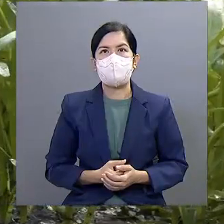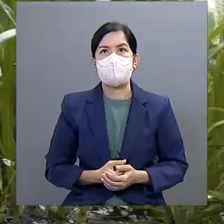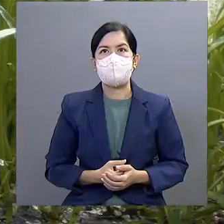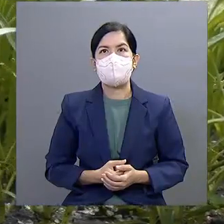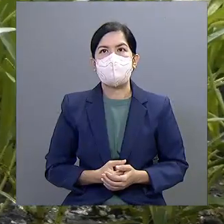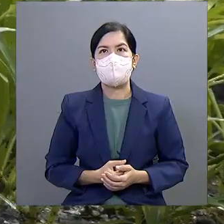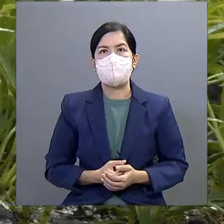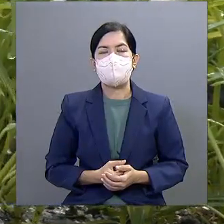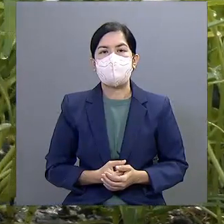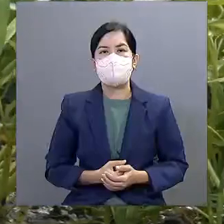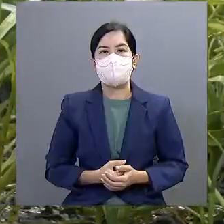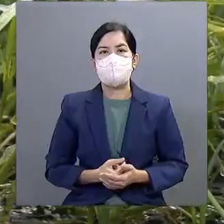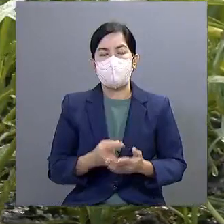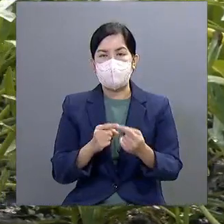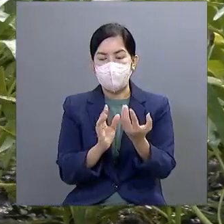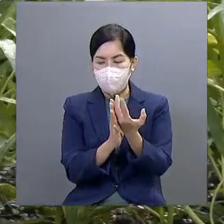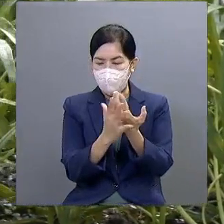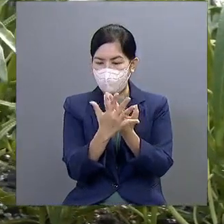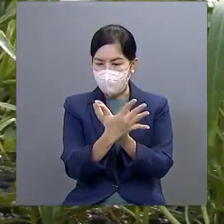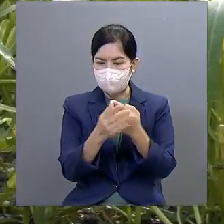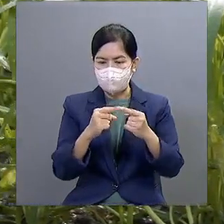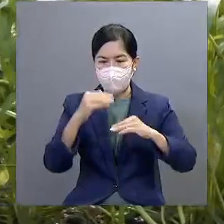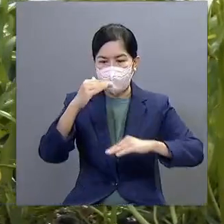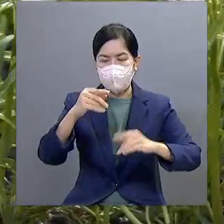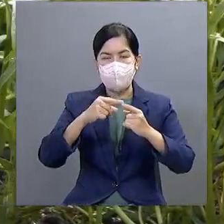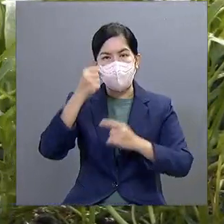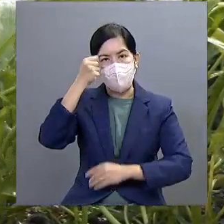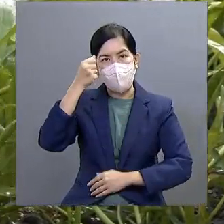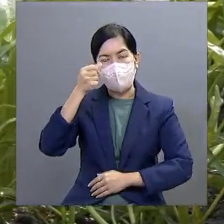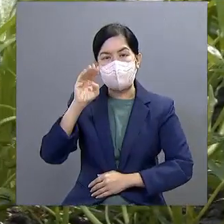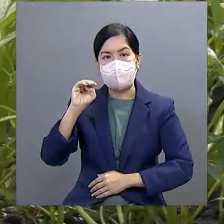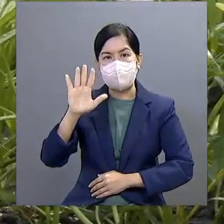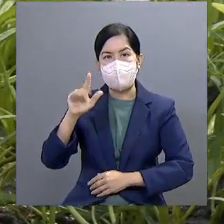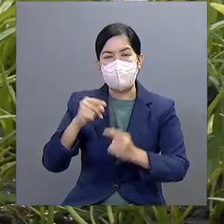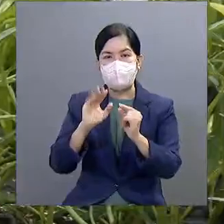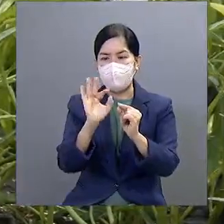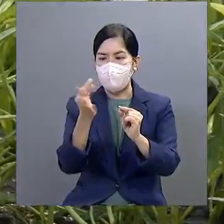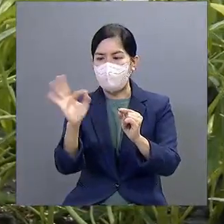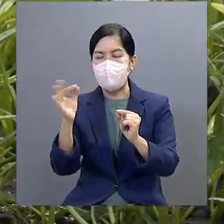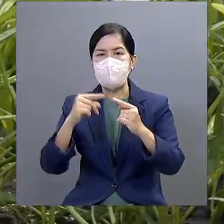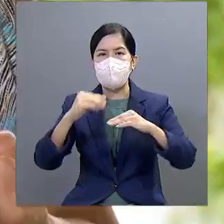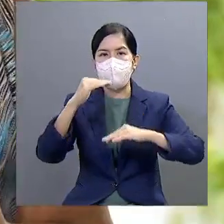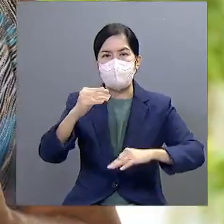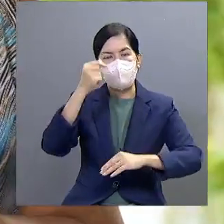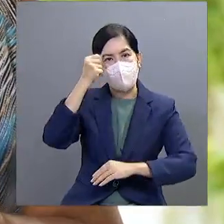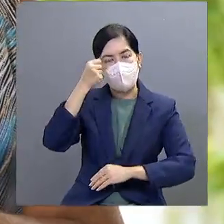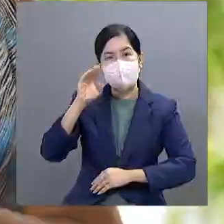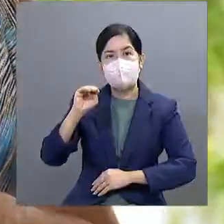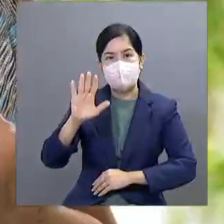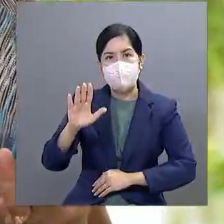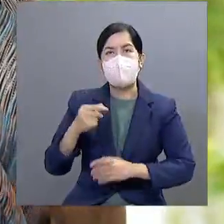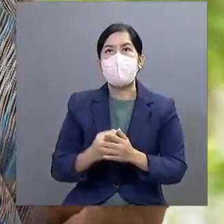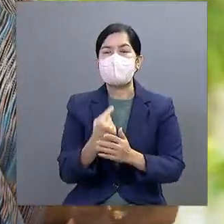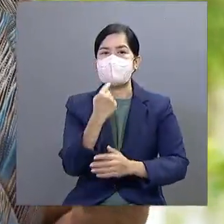ปลูกผักเนี่ยมัน45วันผักบุ้งเนี่ยนะอย่างเร็วสุดเลย45วันเร็วสุดก็คือถั่วงอก3วัน4วันอย่